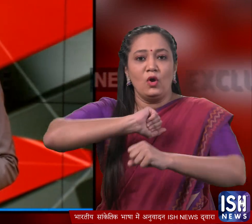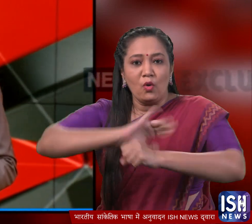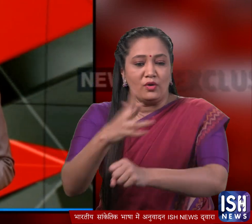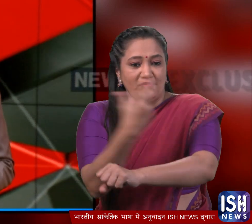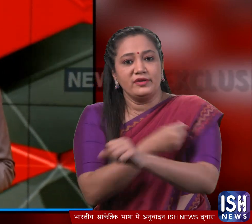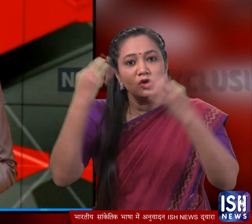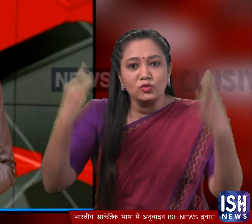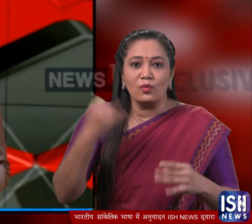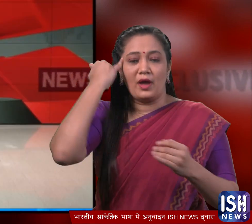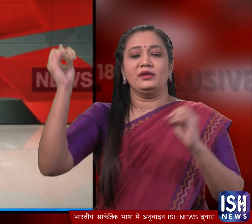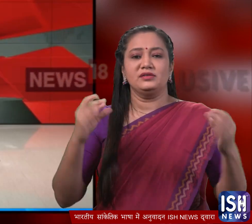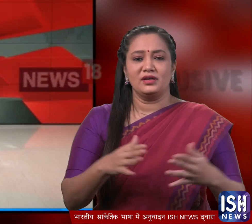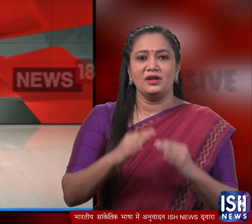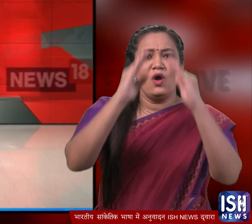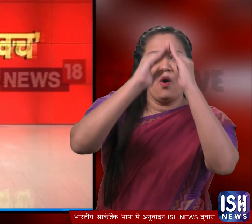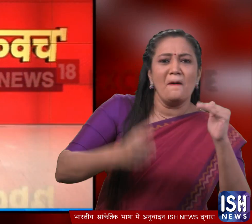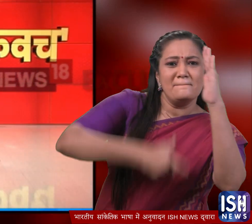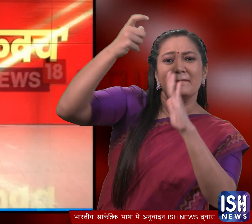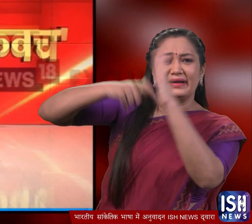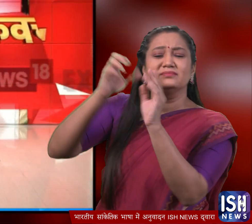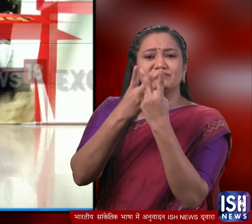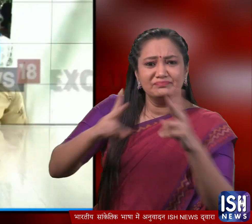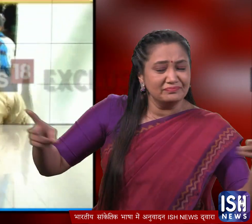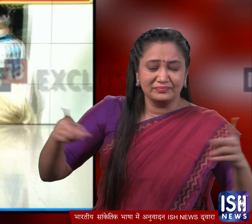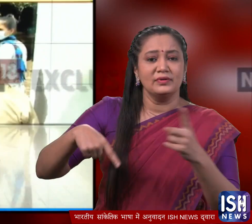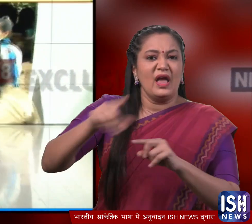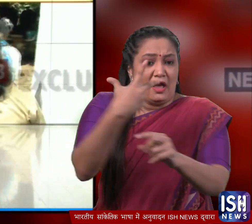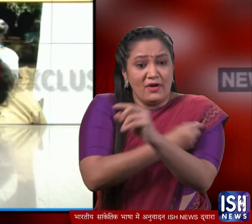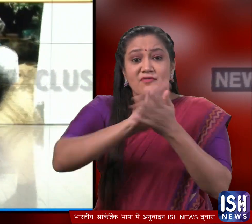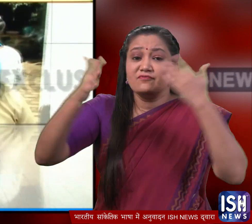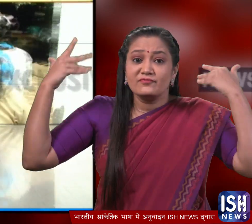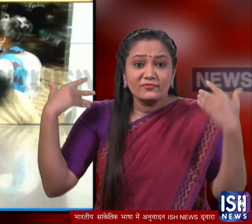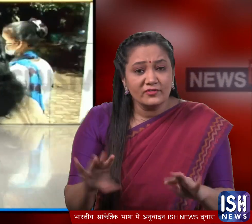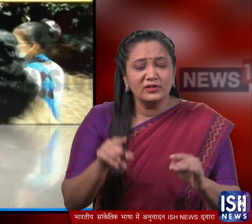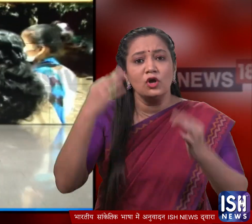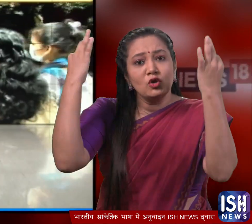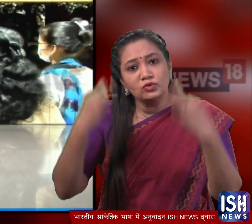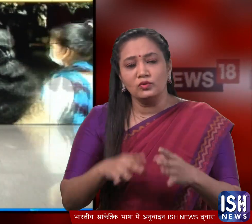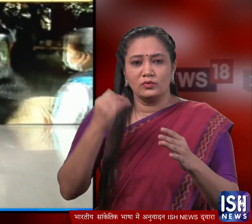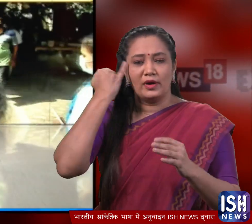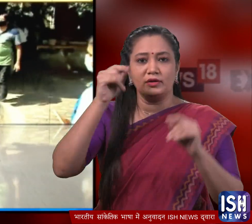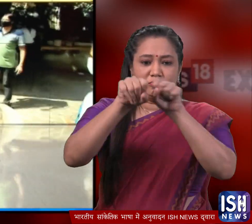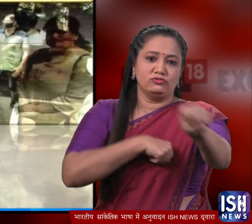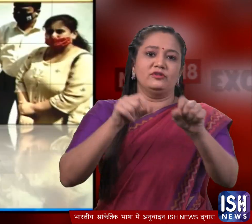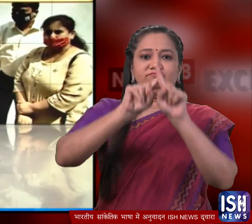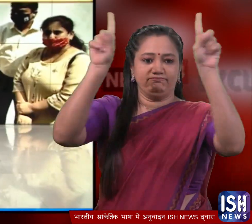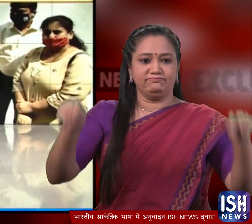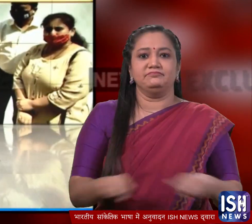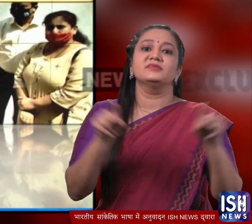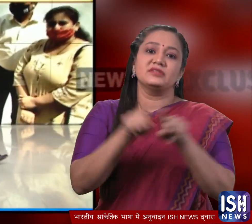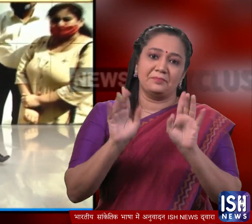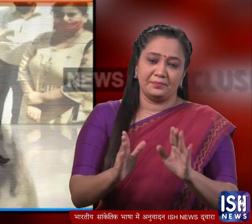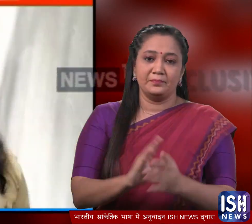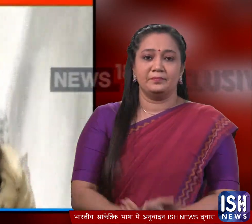पर नई मुहिम शुरू की। वहां जिन हाउसिंग सोसाइटी में हर किसी को वैक्सीन लग चुकी है, उनके लिए एक खास तरह का सर्टिफिकेट जारी किया